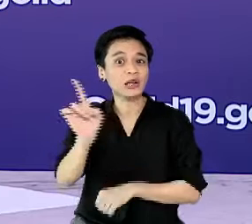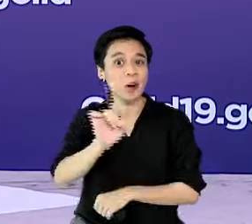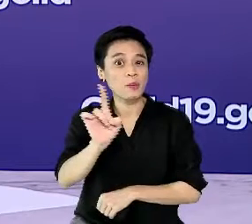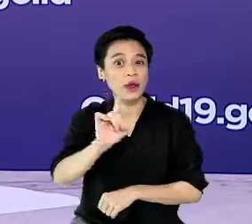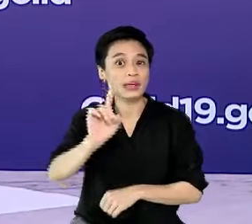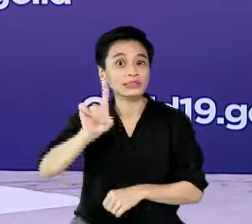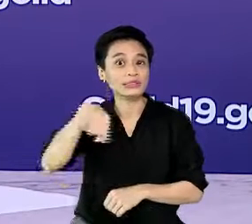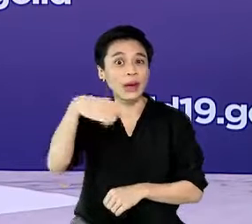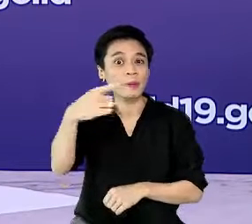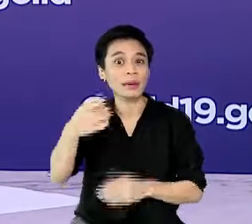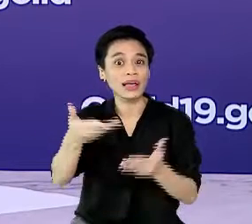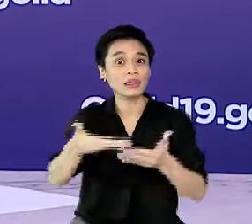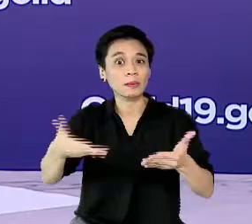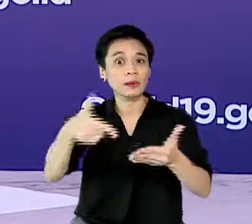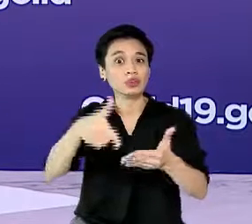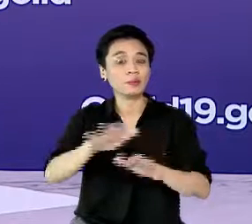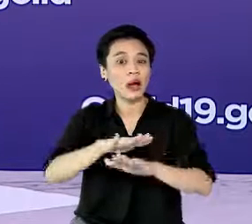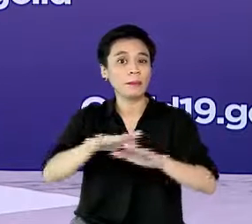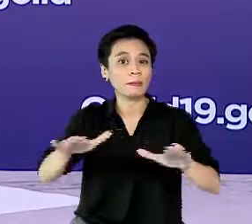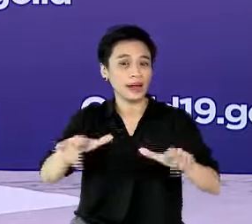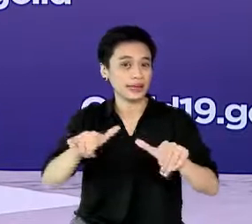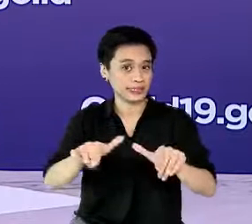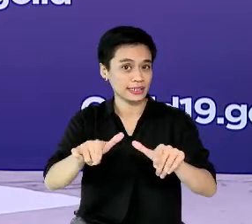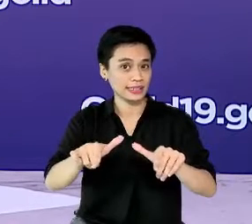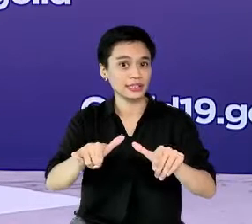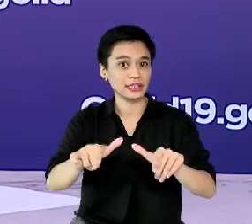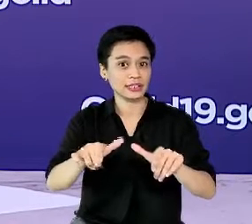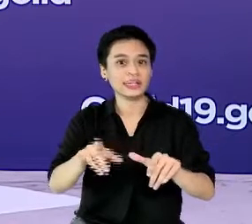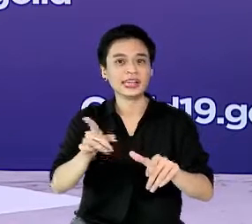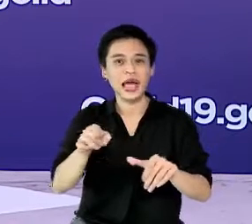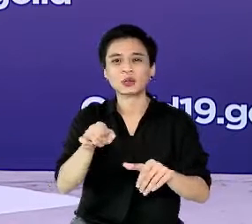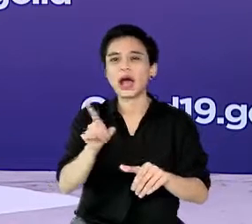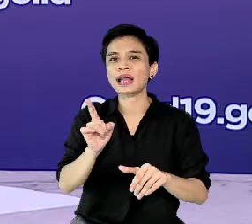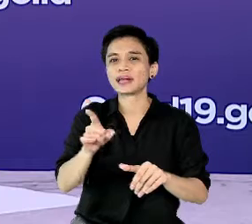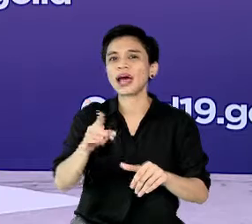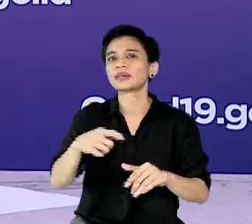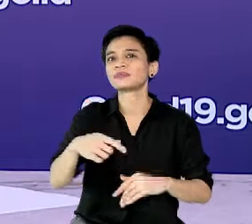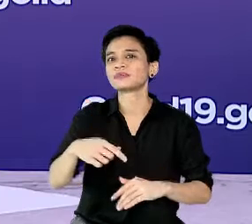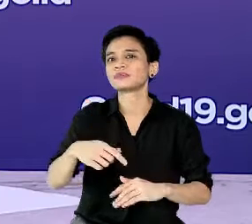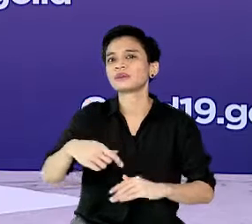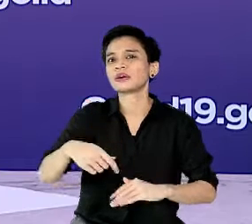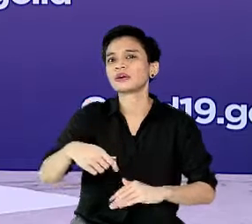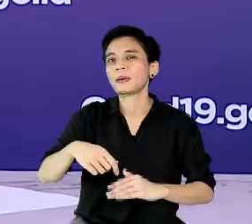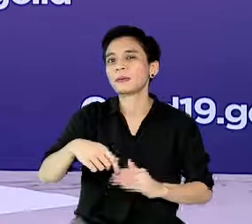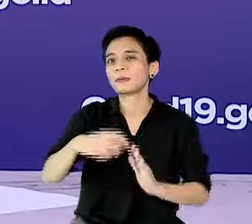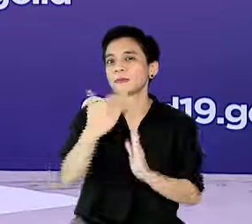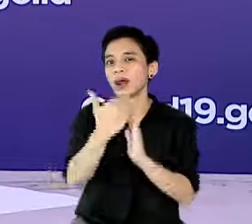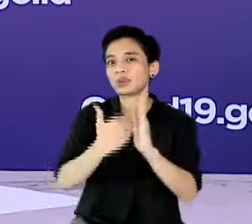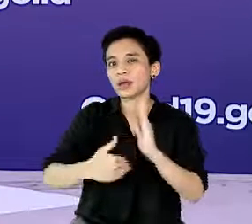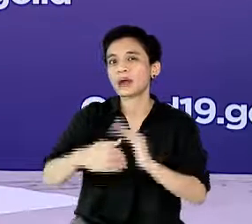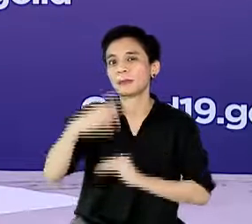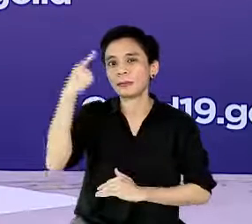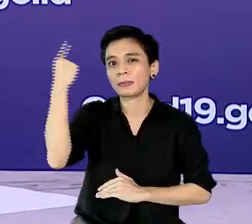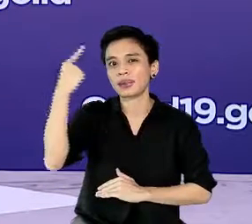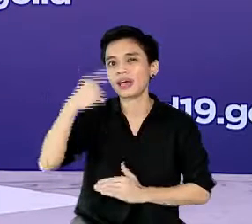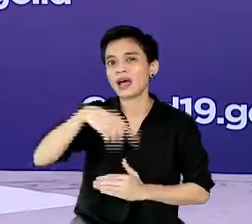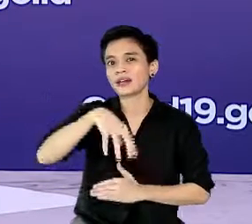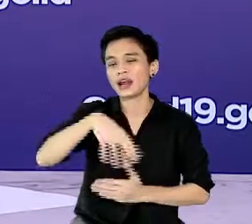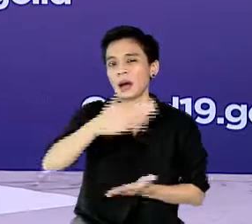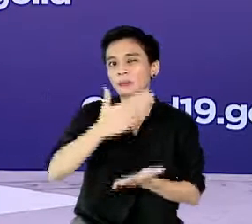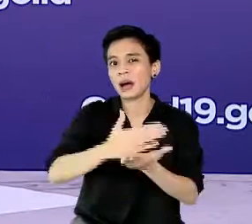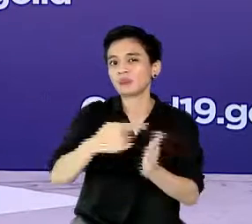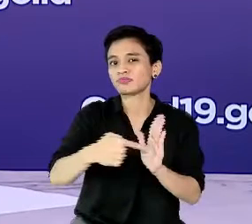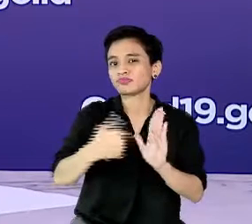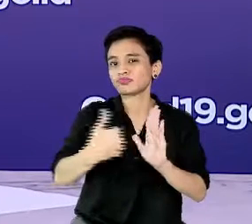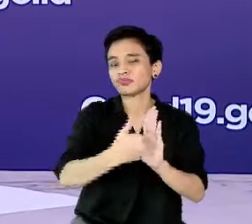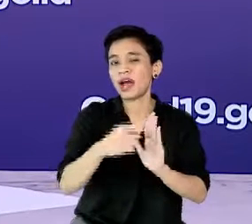wilayah tersebut dinyatakan aman dari konflik dan belas Berdasarkan Penetapan pemerintah daerah Hai Selain itu Saya